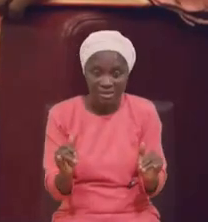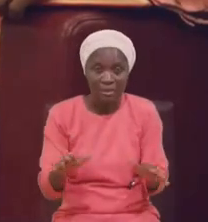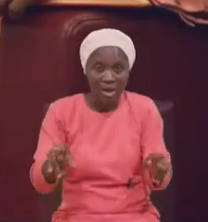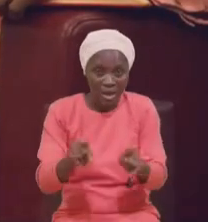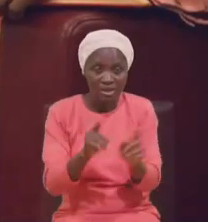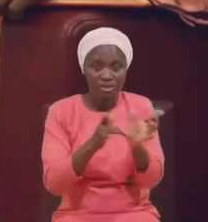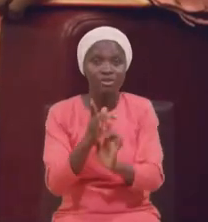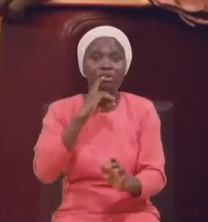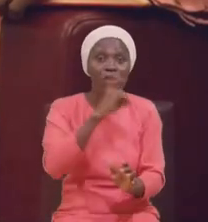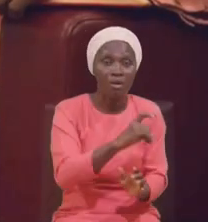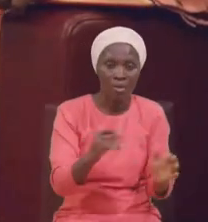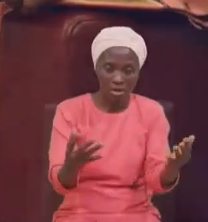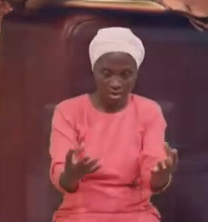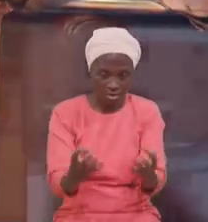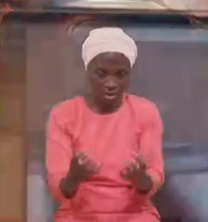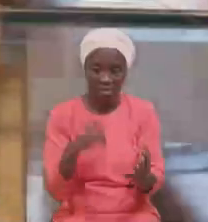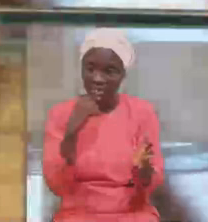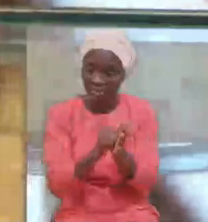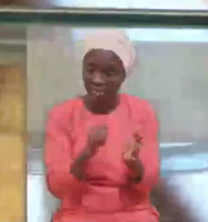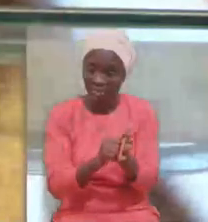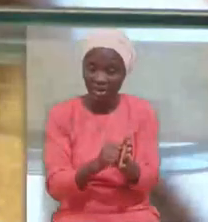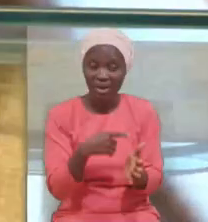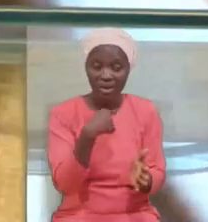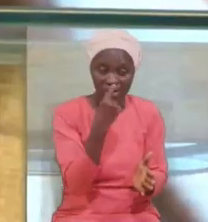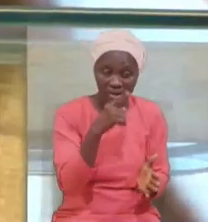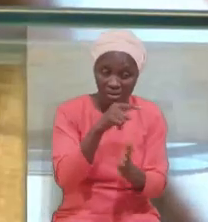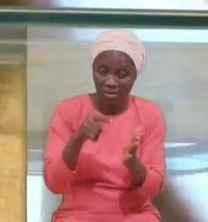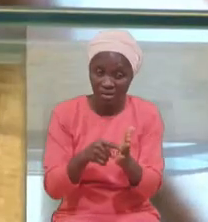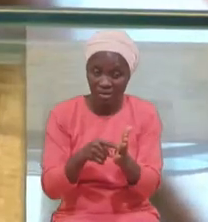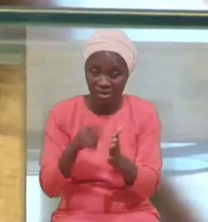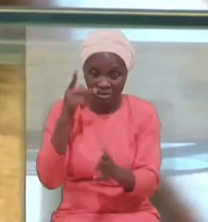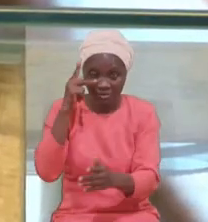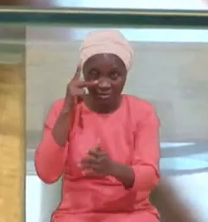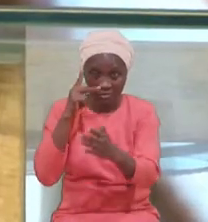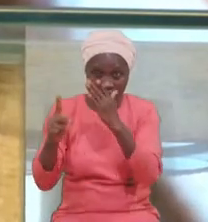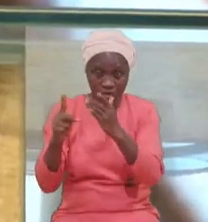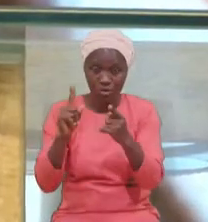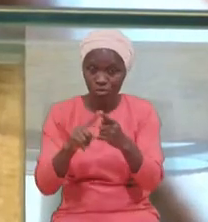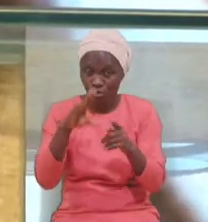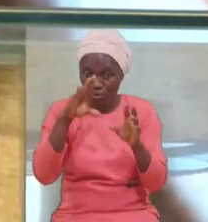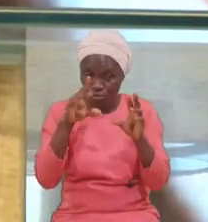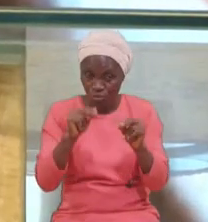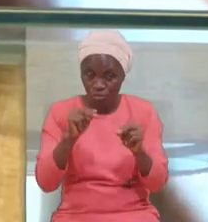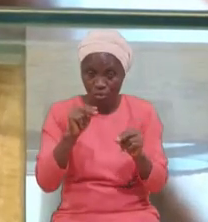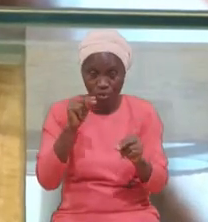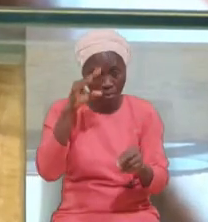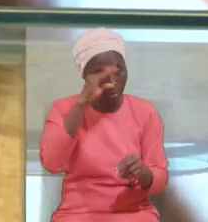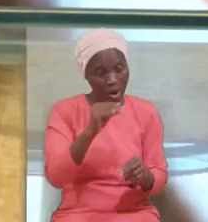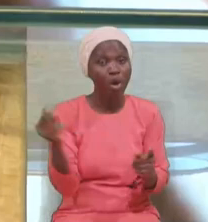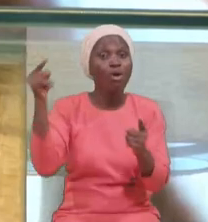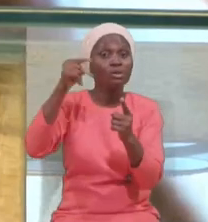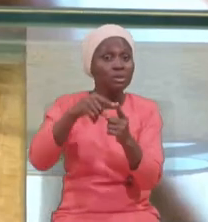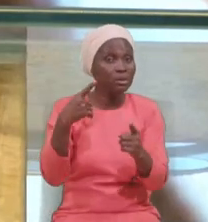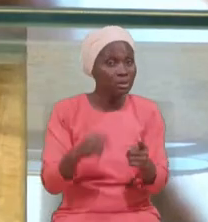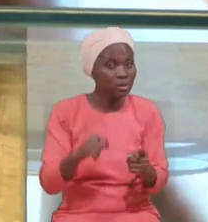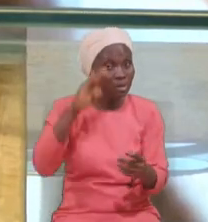qu'il avait donné l'ordre à lépreux. Comme il a donné l'ordre aux lépreux. Et ne parlez à